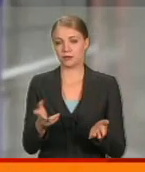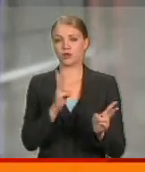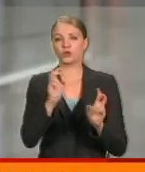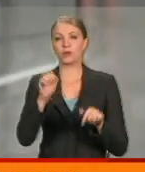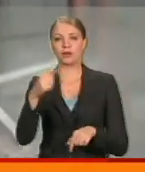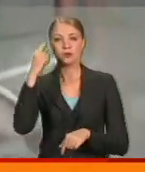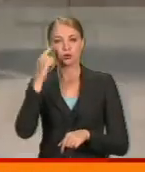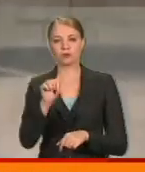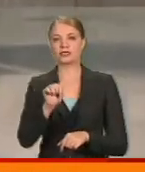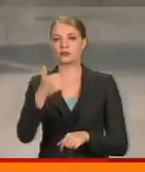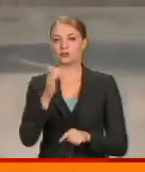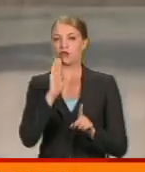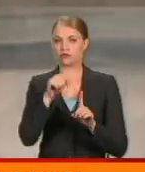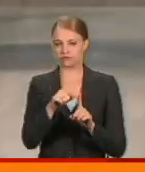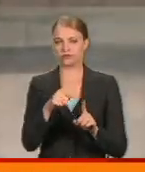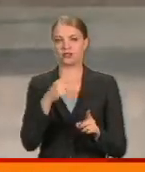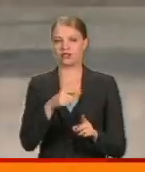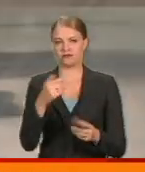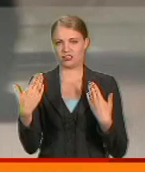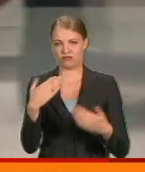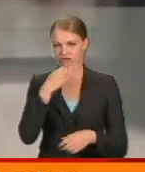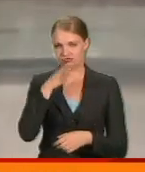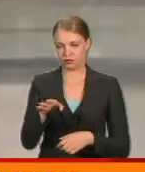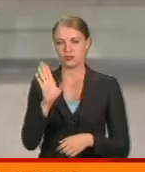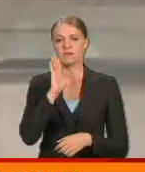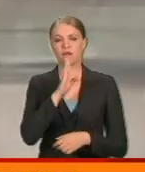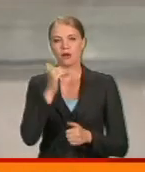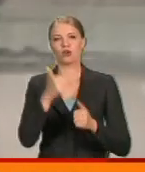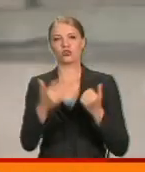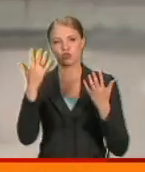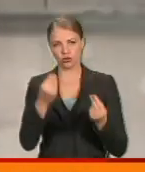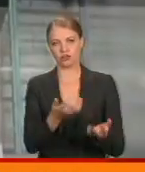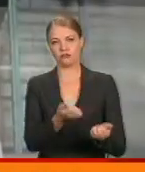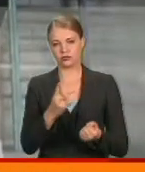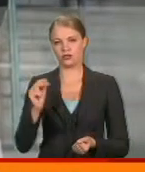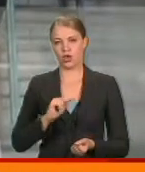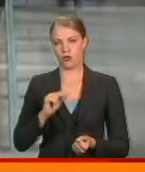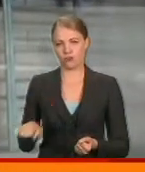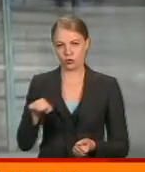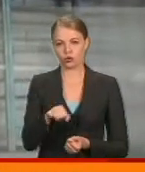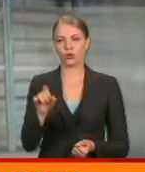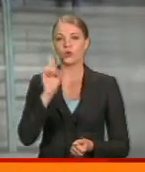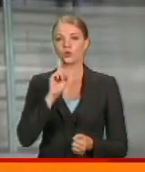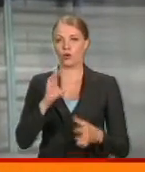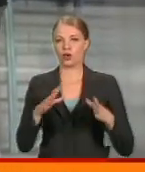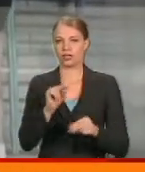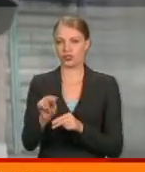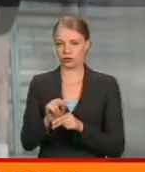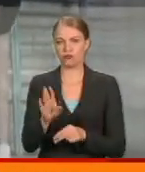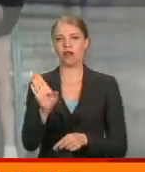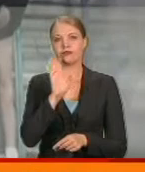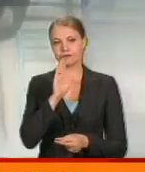міг подумати, з першої Ризадиновій гімнастика не сподобалася. Та мама щодня брала доньку на роботу. Доки тренувала,